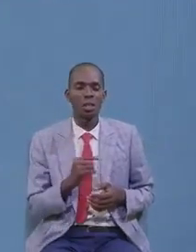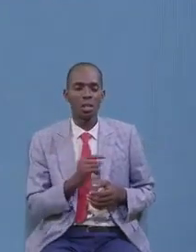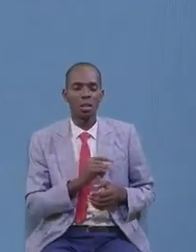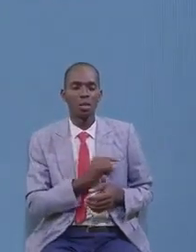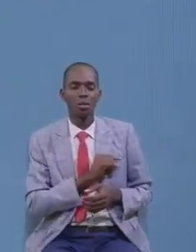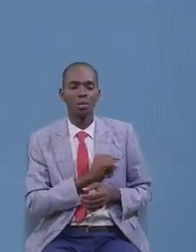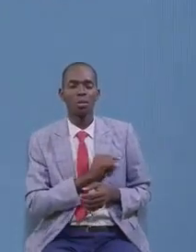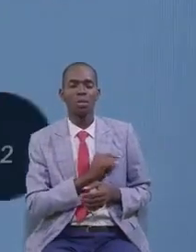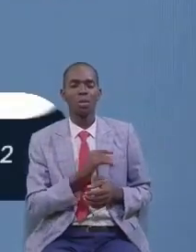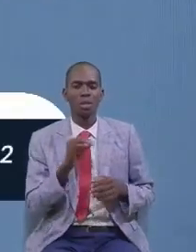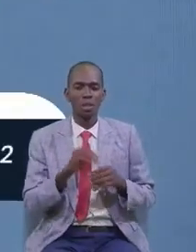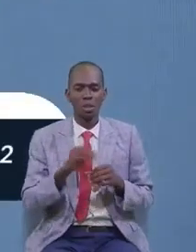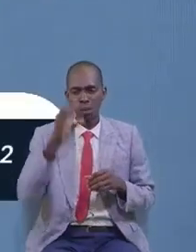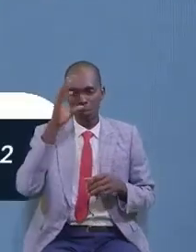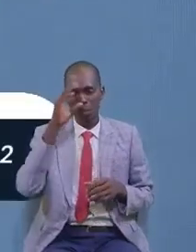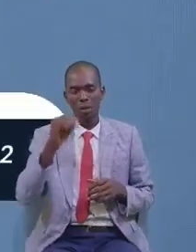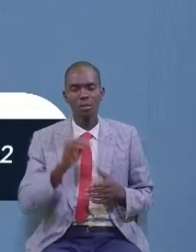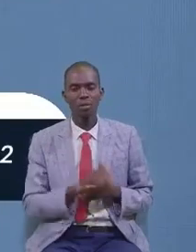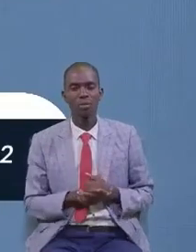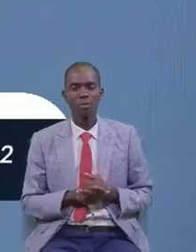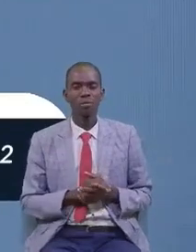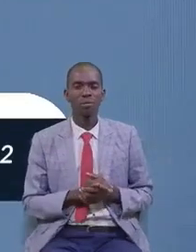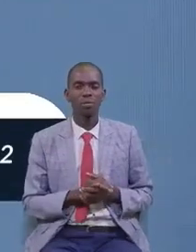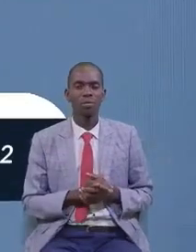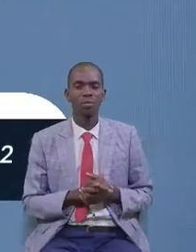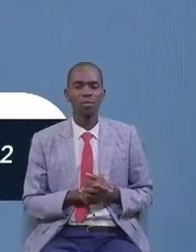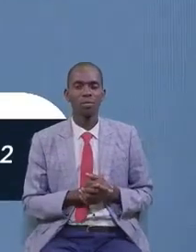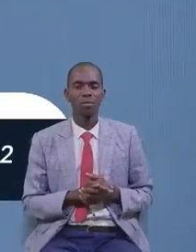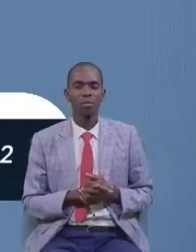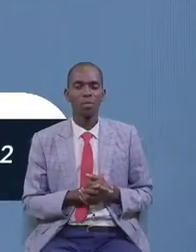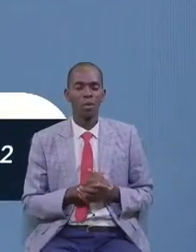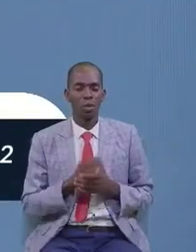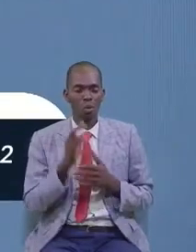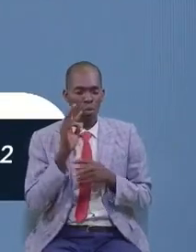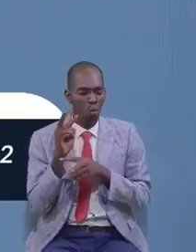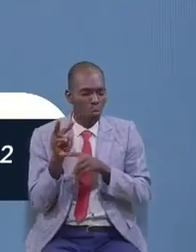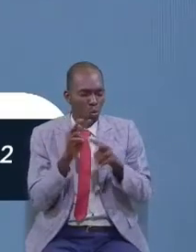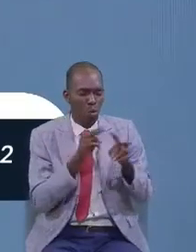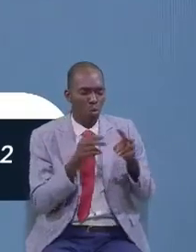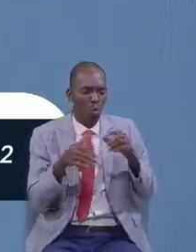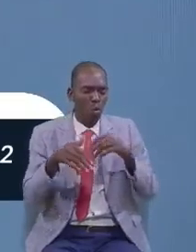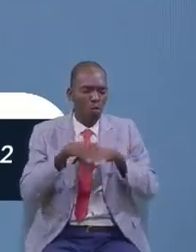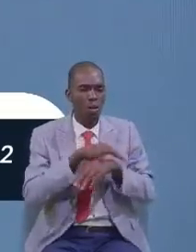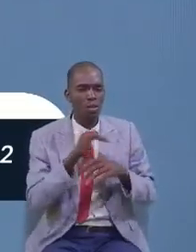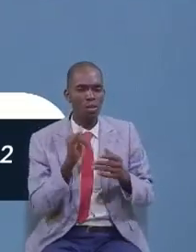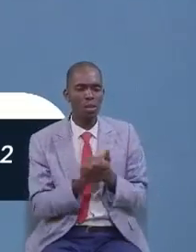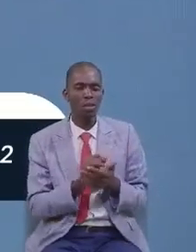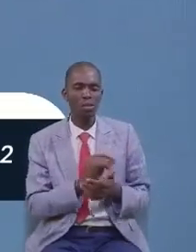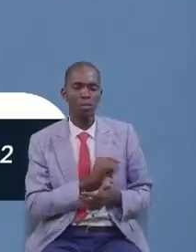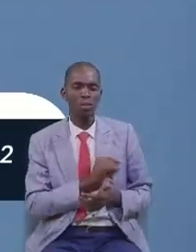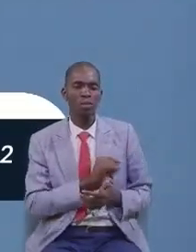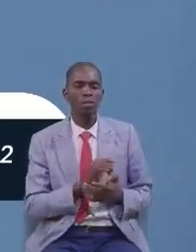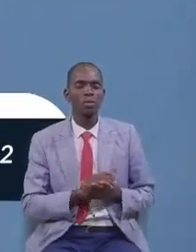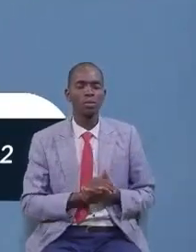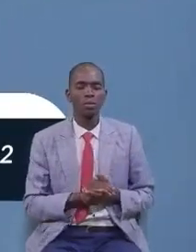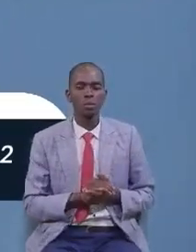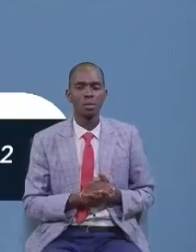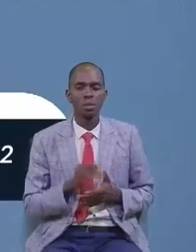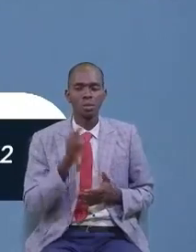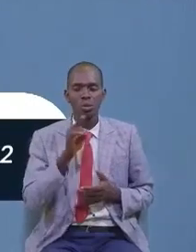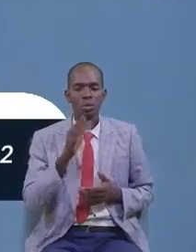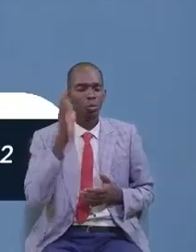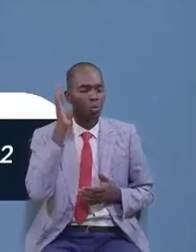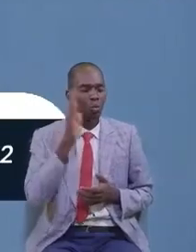ఆ తర్వాత మనుషునిలో ఉండే అంతరాత్మ మనస్సాక్షి. Watch over the conscience. ఆ మనస్సాక్షిని గమనించుకోండి. You will not see